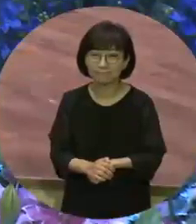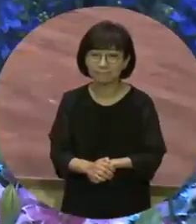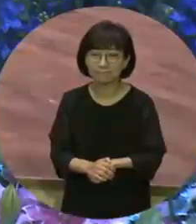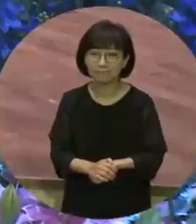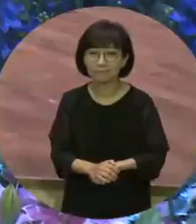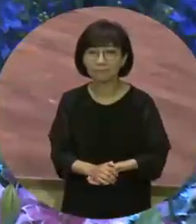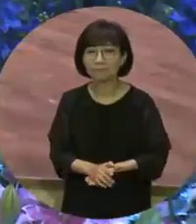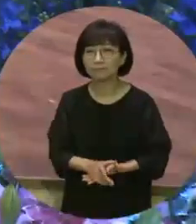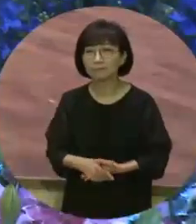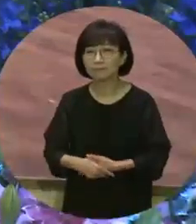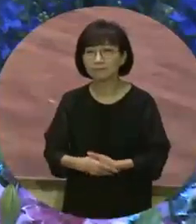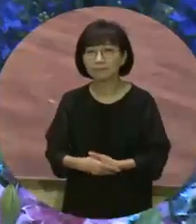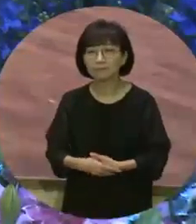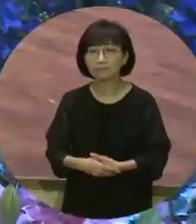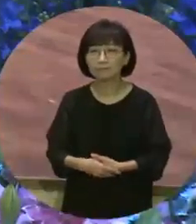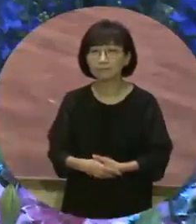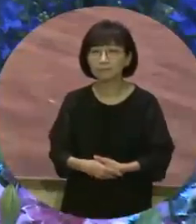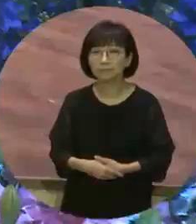걸.